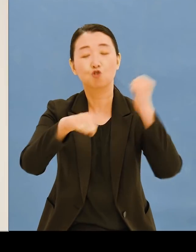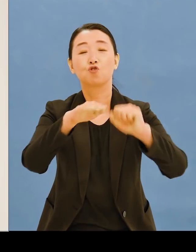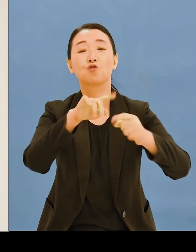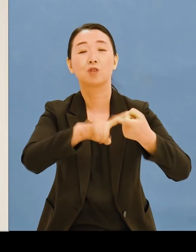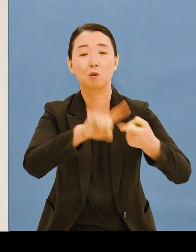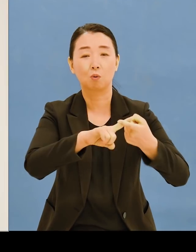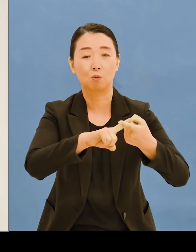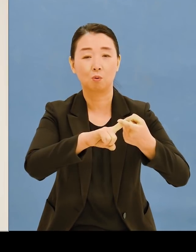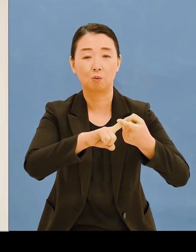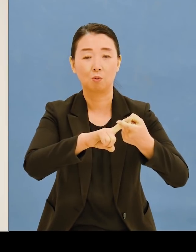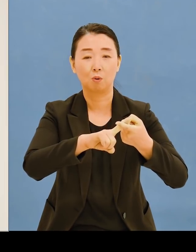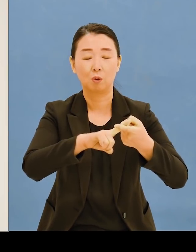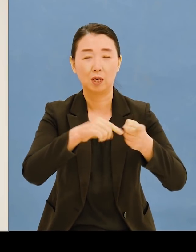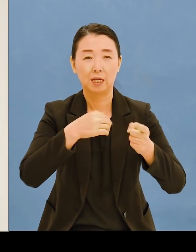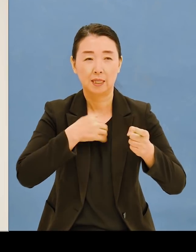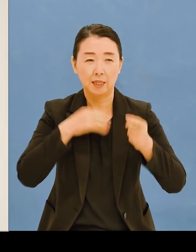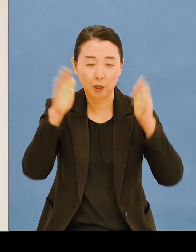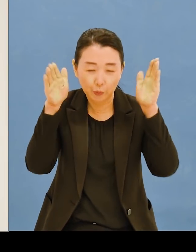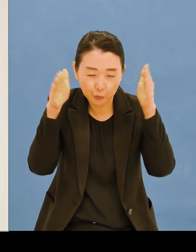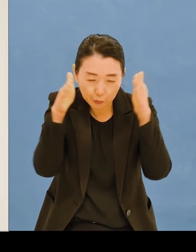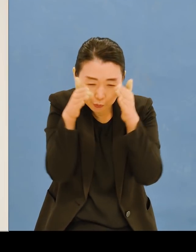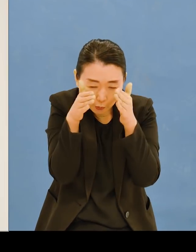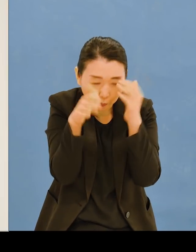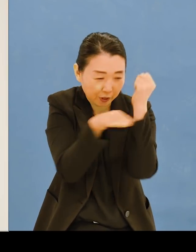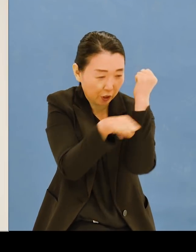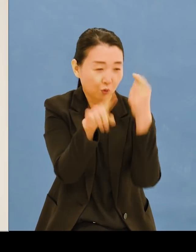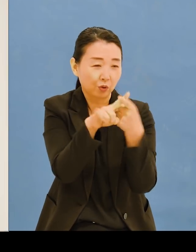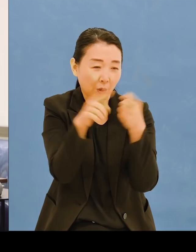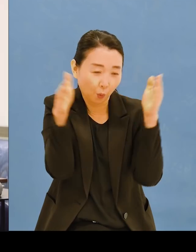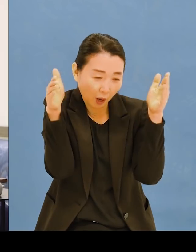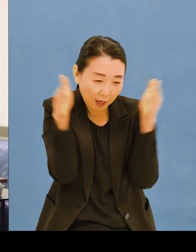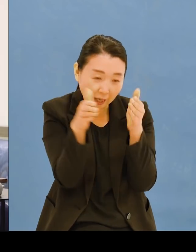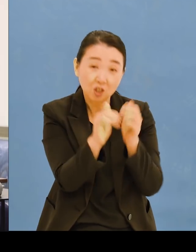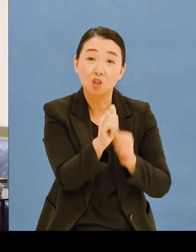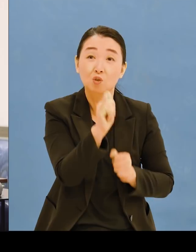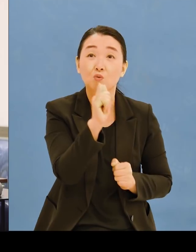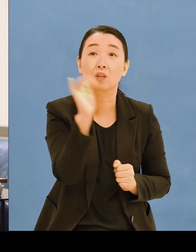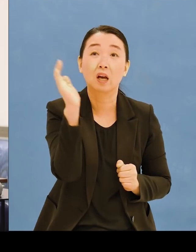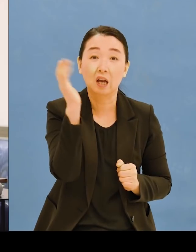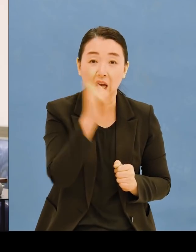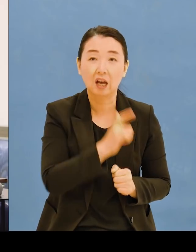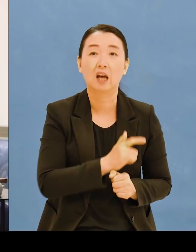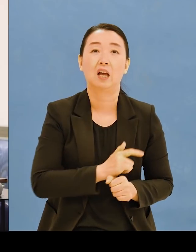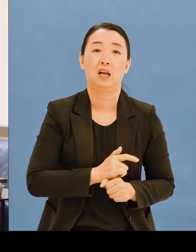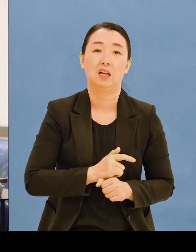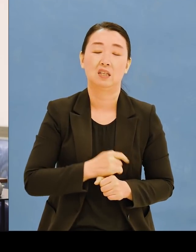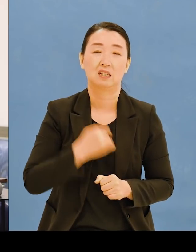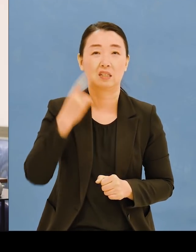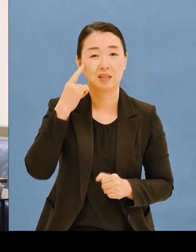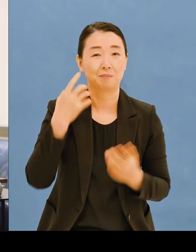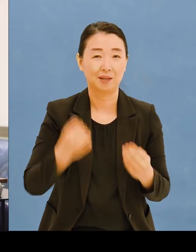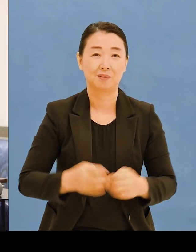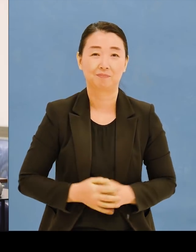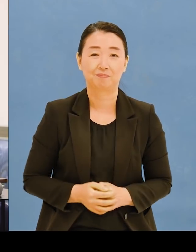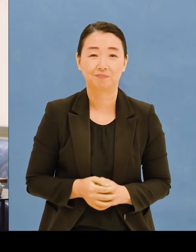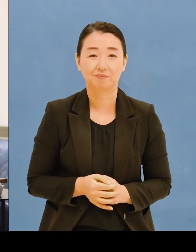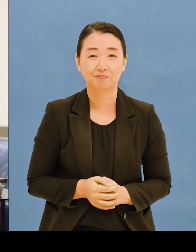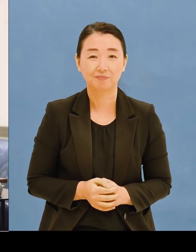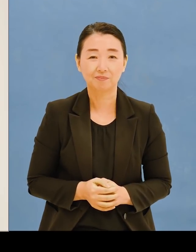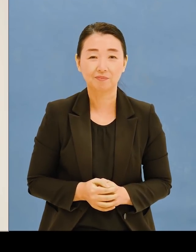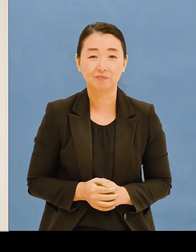정말 제 좁은 그 식견에 그냥 갇혀 있었구나 이제 그런 생각이 그때 많이